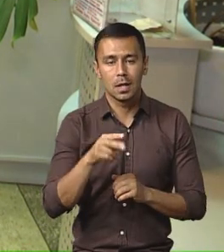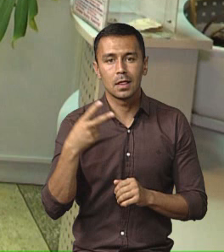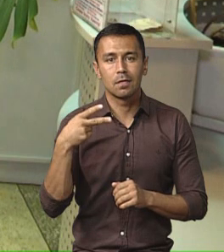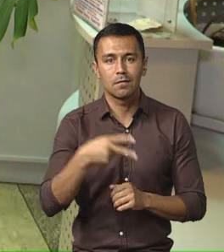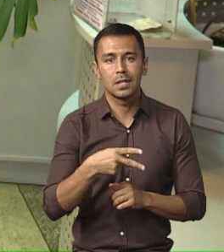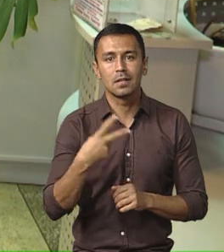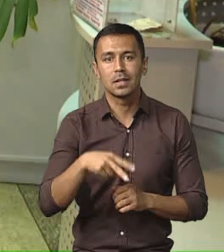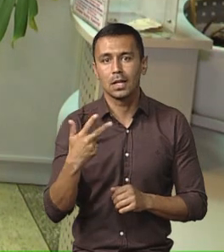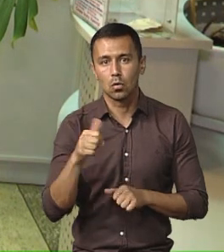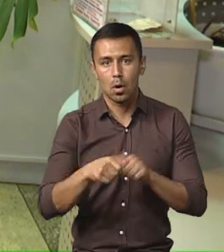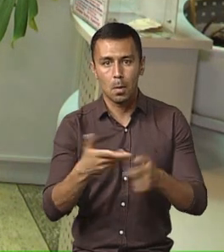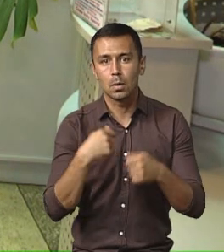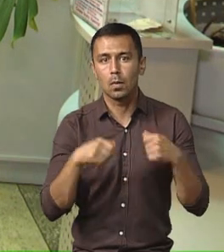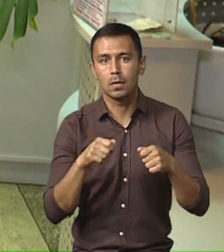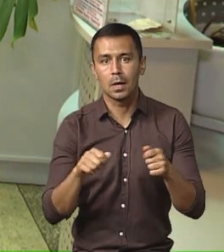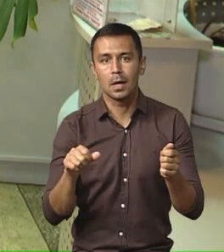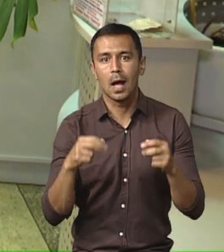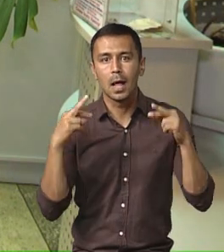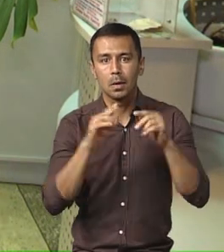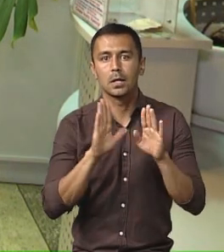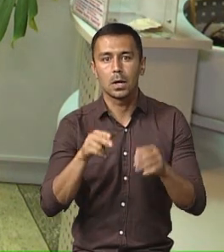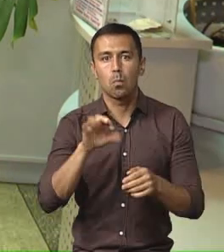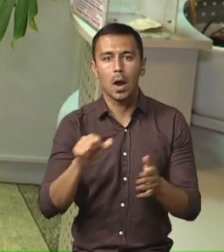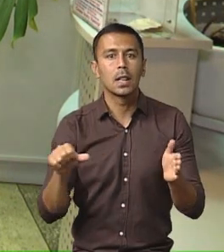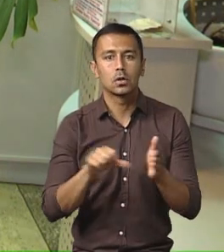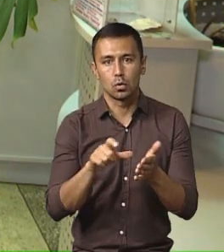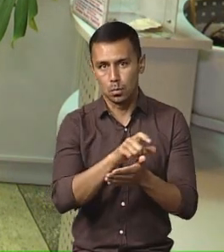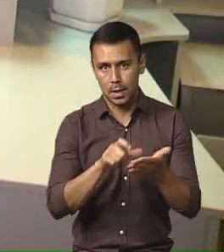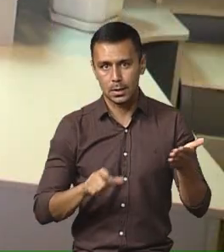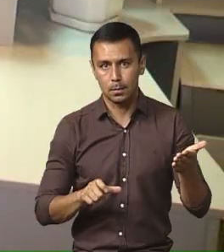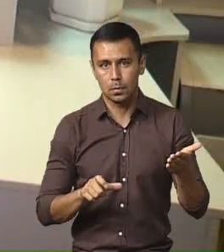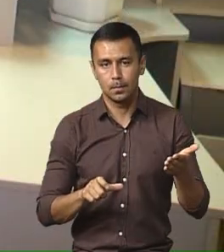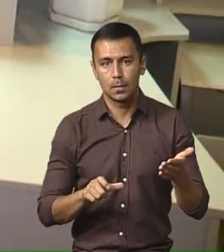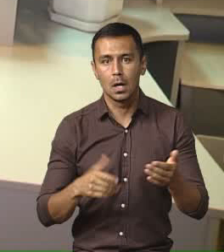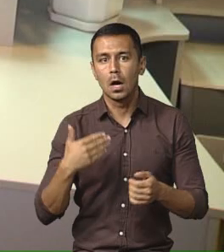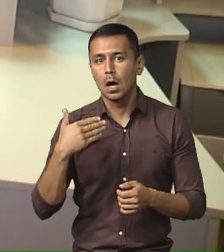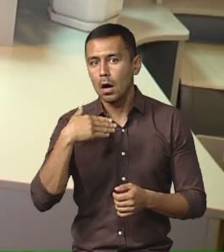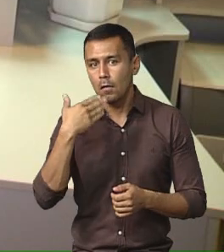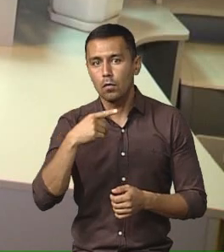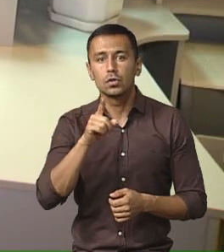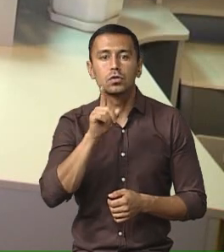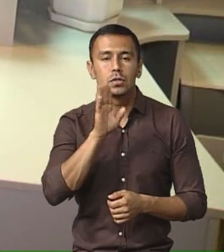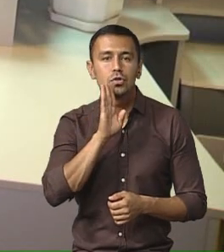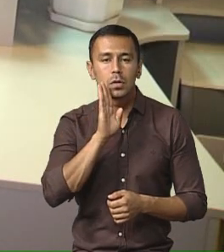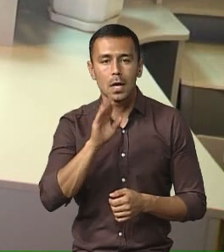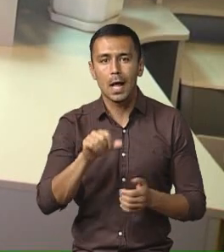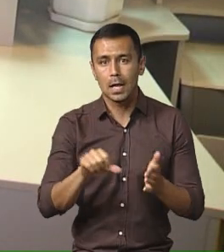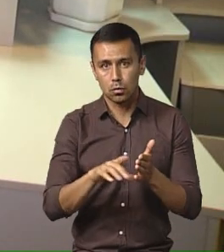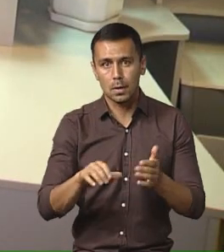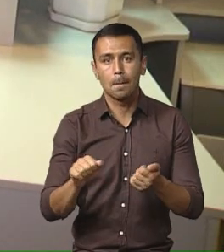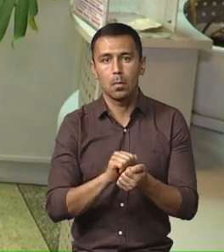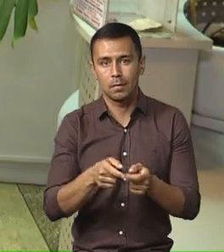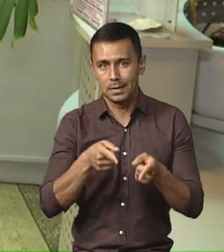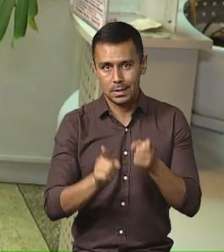2023 року ми будемо відпускати антибіотики тільки по електронному рецепту. За словами Тетяни Новак, і електронний рецепт, і паперовий –